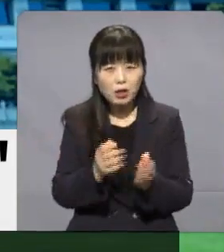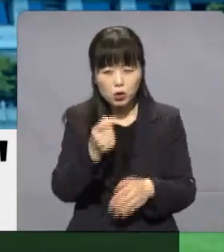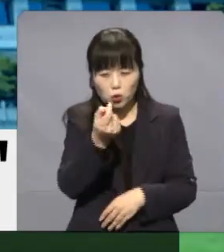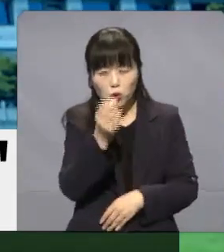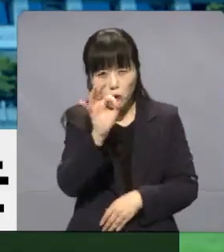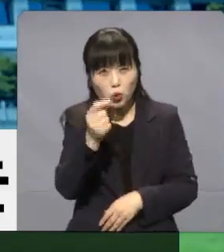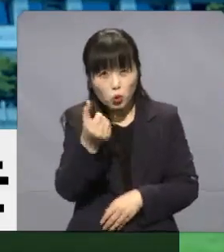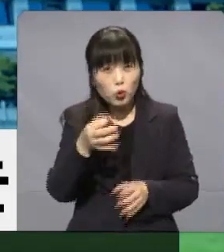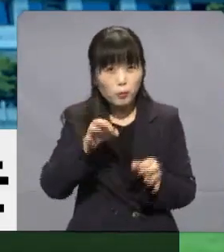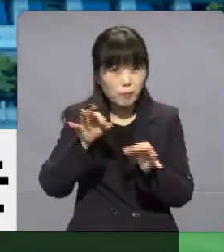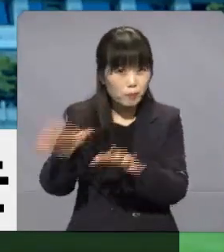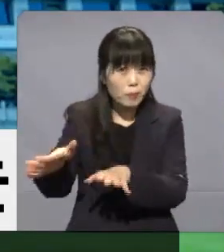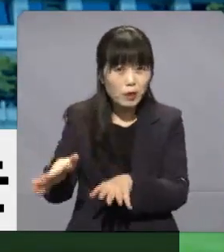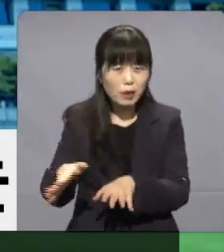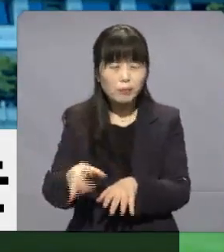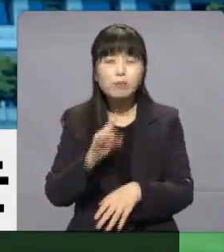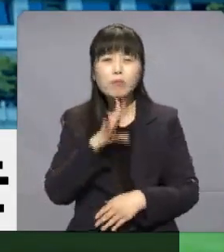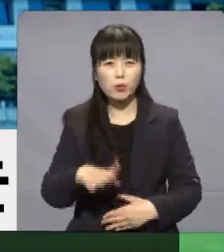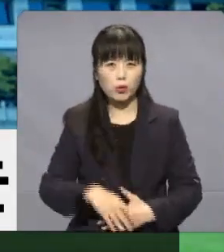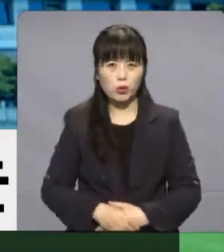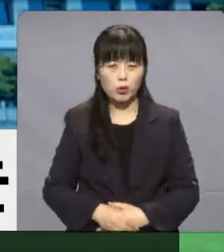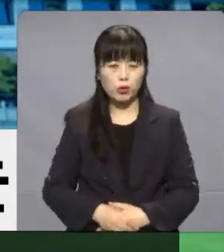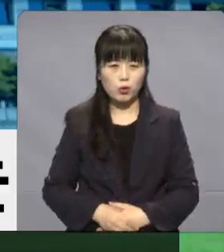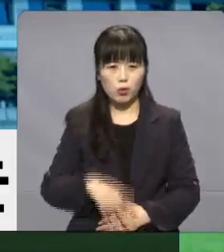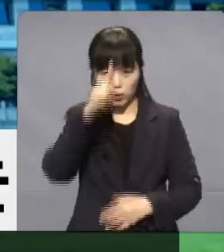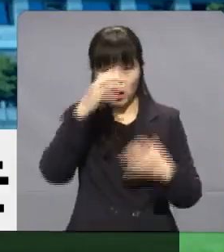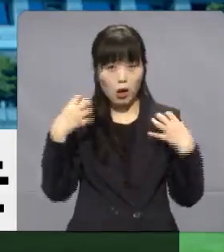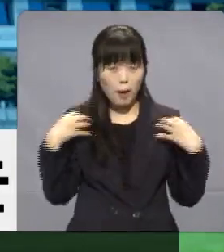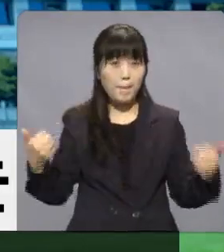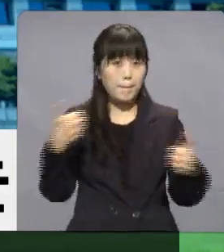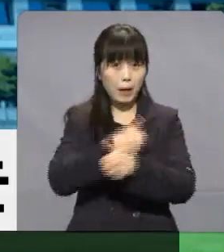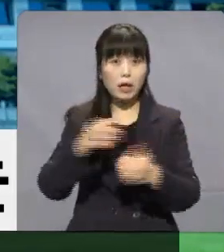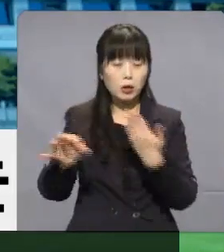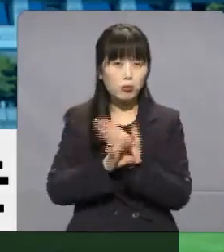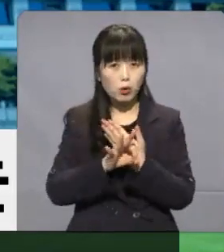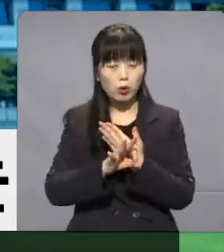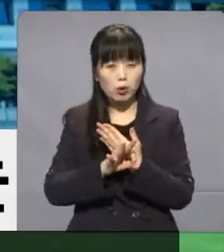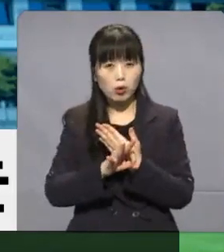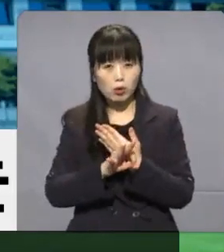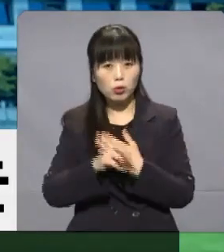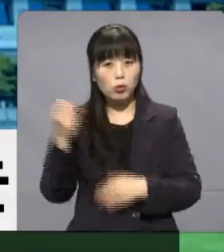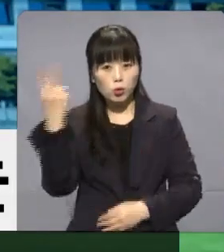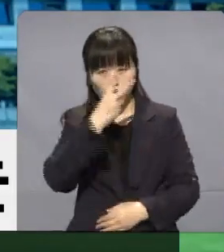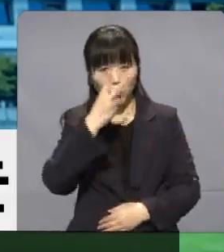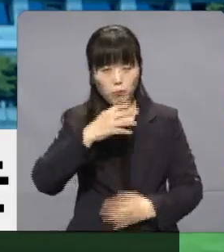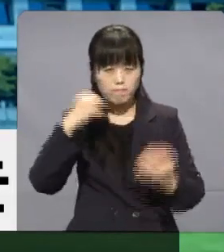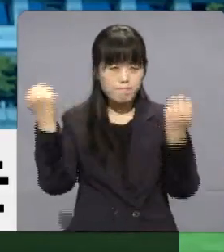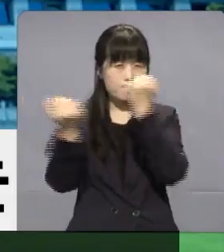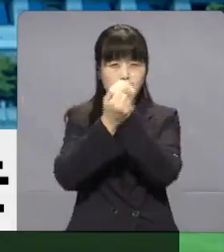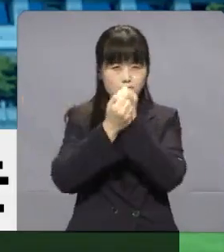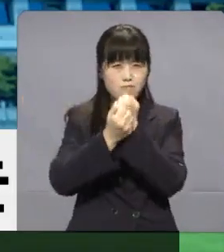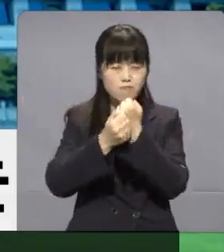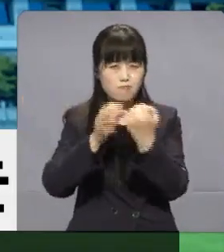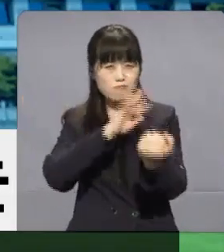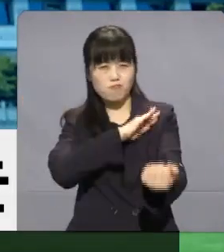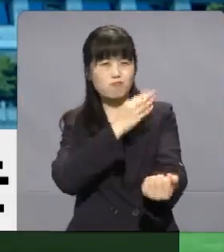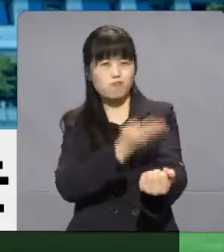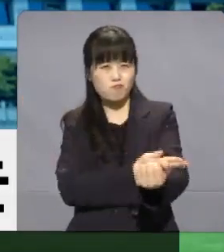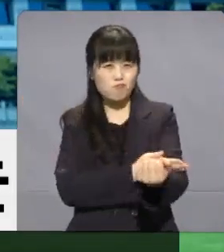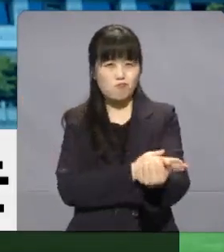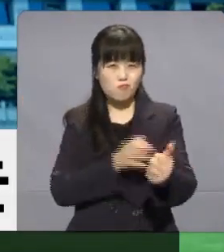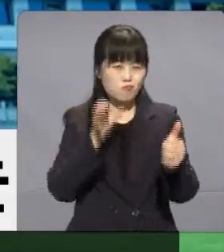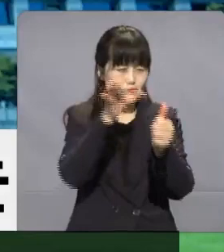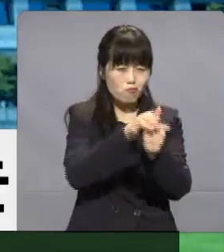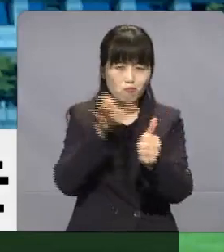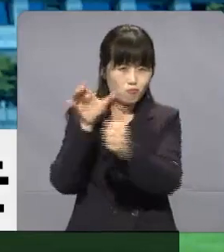뿌리는 거 요 예. 정도 선에서 멈춰요. 네. 그리고 정권 바뀌고 나면은 또 언제 그랬냐는 듯이 또 자신들의 이권을 찾아서 또 움직입니다.